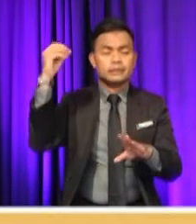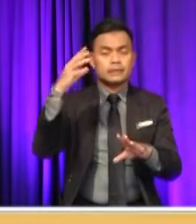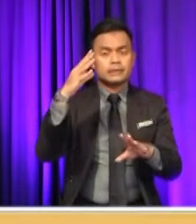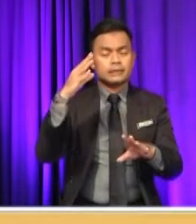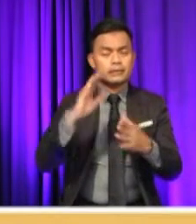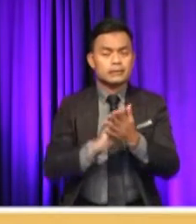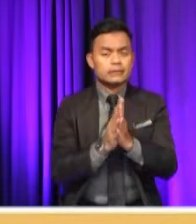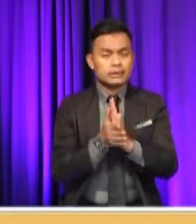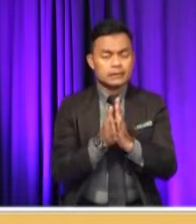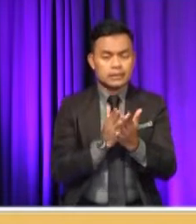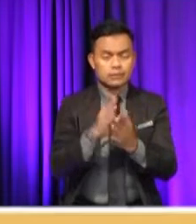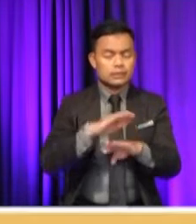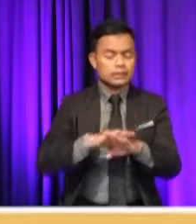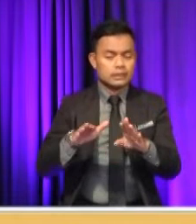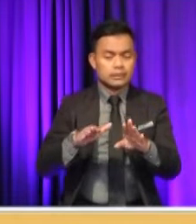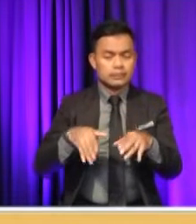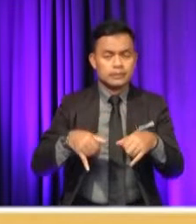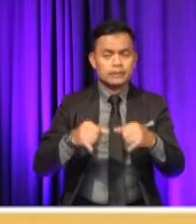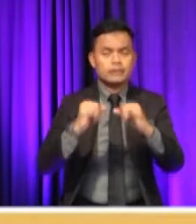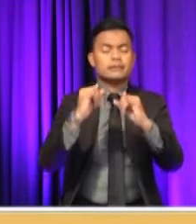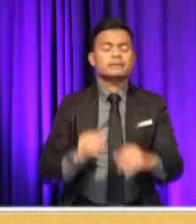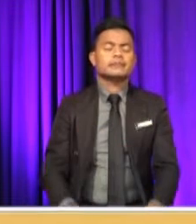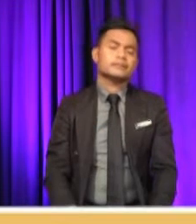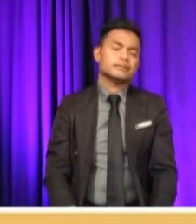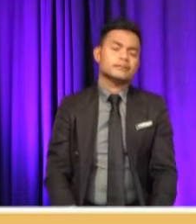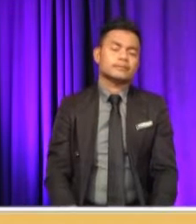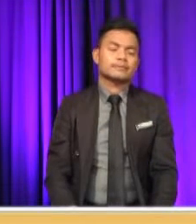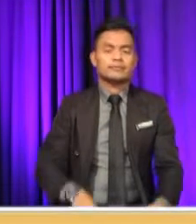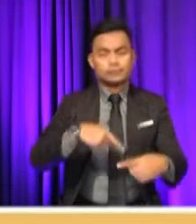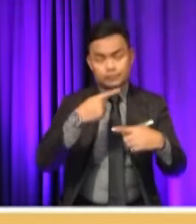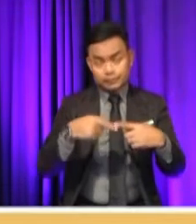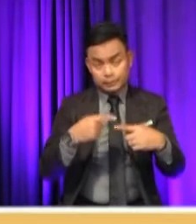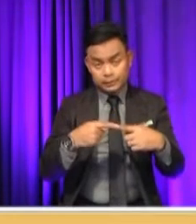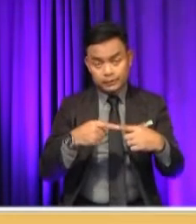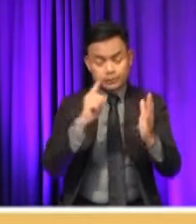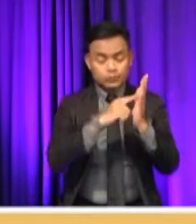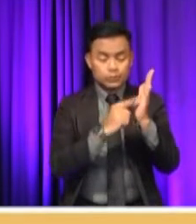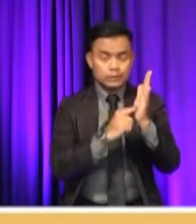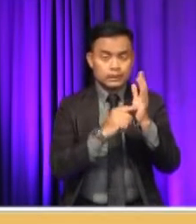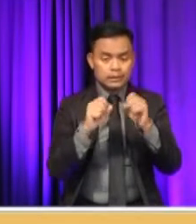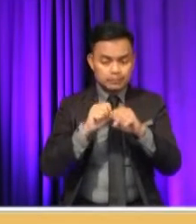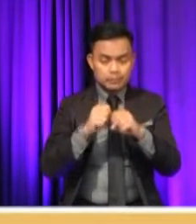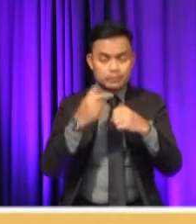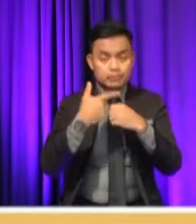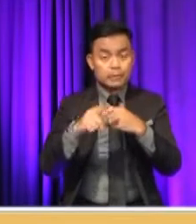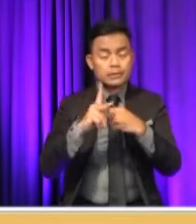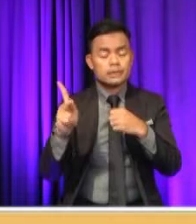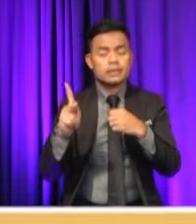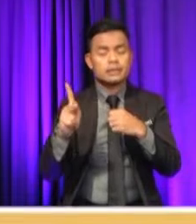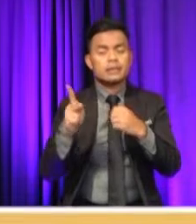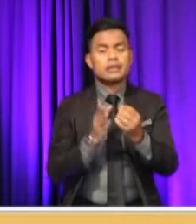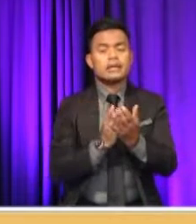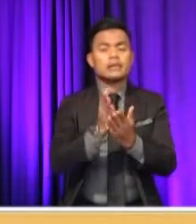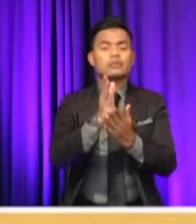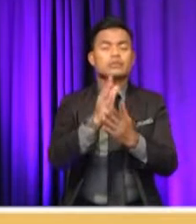mengalir. Bila kita buka peti ais, okey, itu maksudnya bila punat dilepaskan, arus akan mengalir. Okey, itu